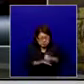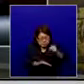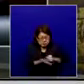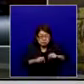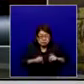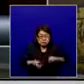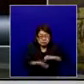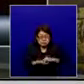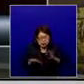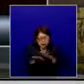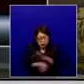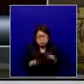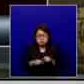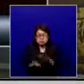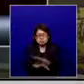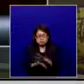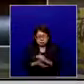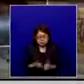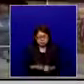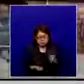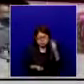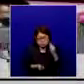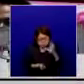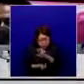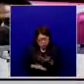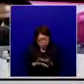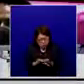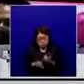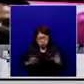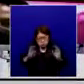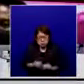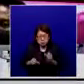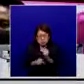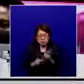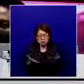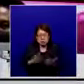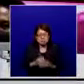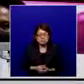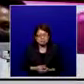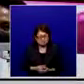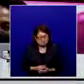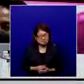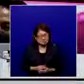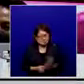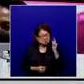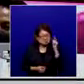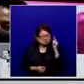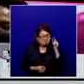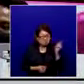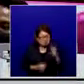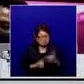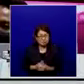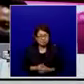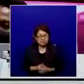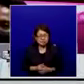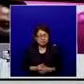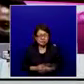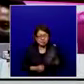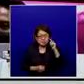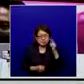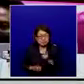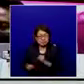งินเศษกระดาษมันระดมทุนนะครับไปทำไงรู้ไหมครับแหมไปรู้เห็นเป็นใจกับคณะเ